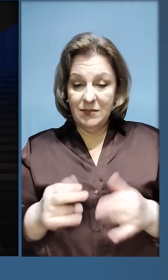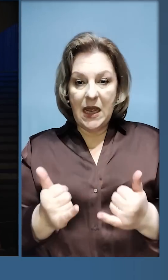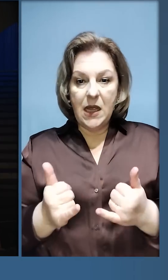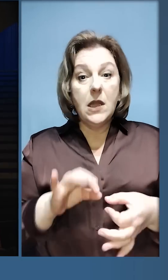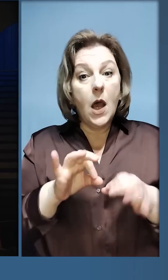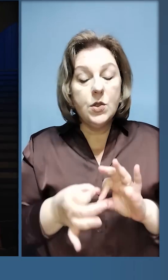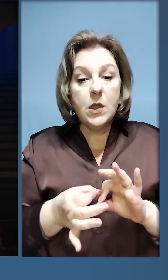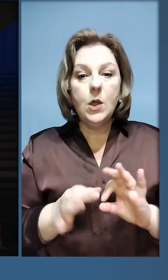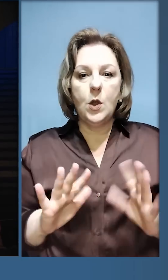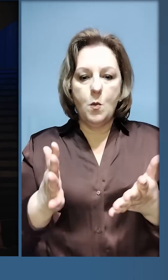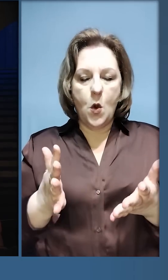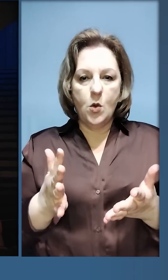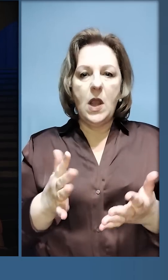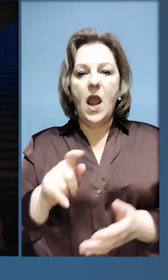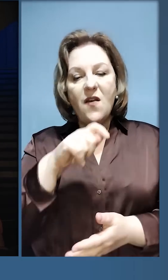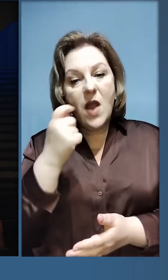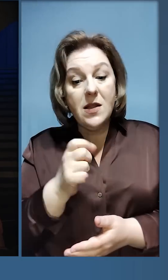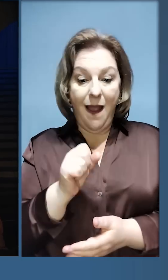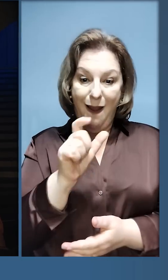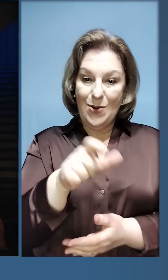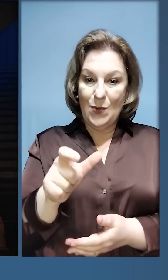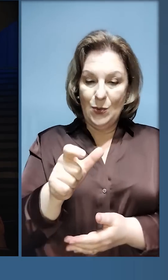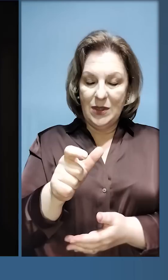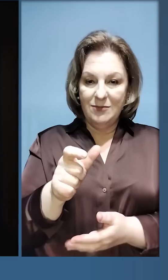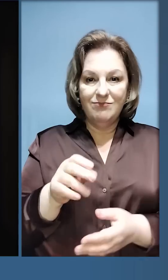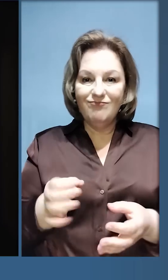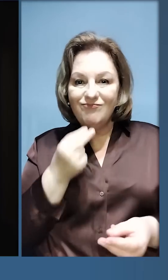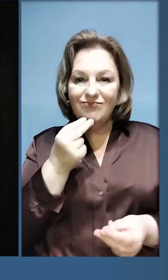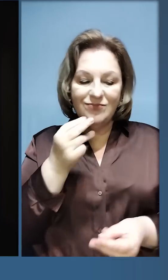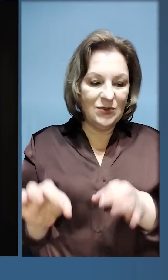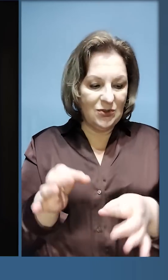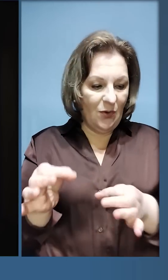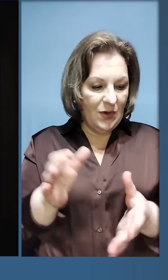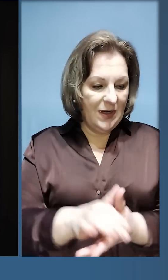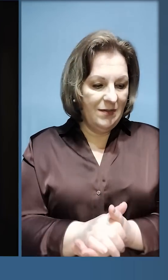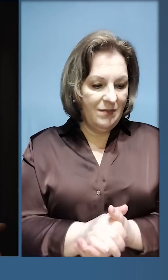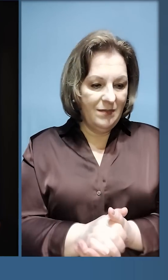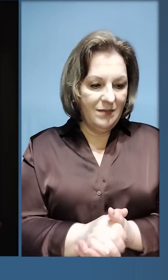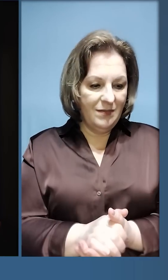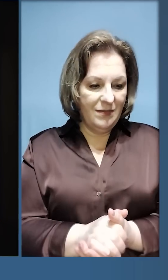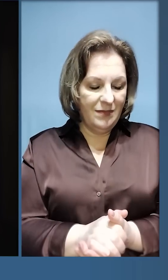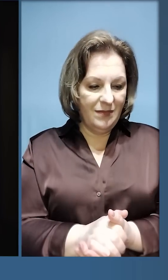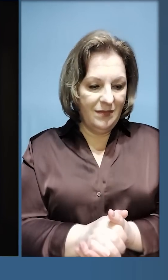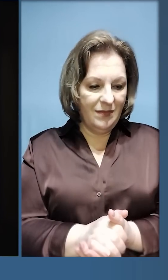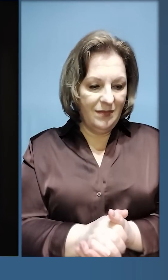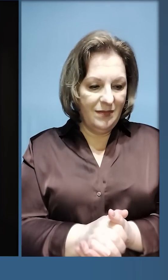так само, як і зараз, складний момент, війна, люди жартують. Funny joke. Yeah? Funny joke.